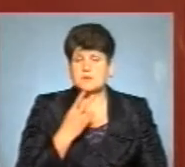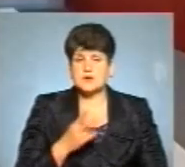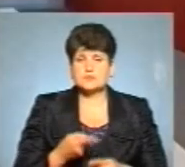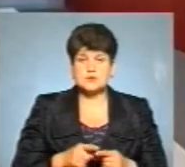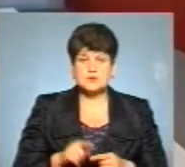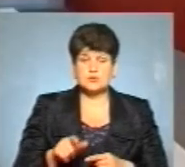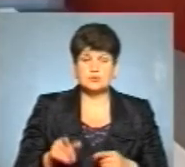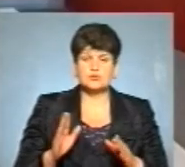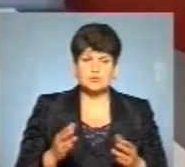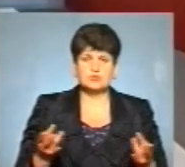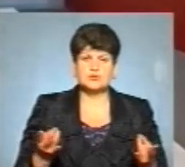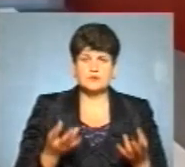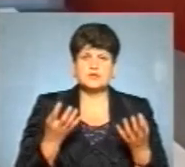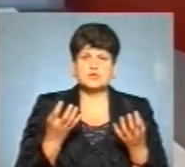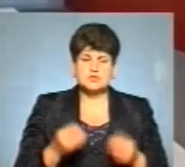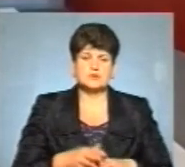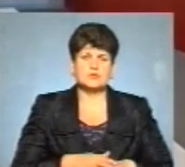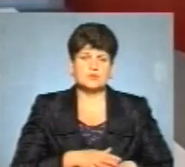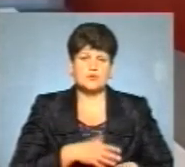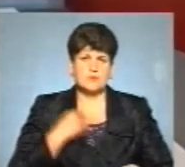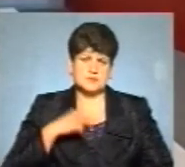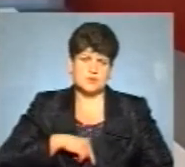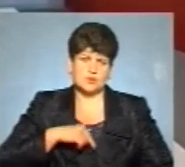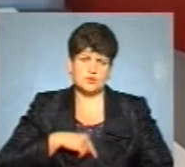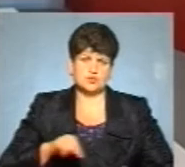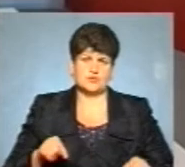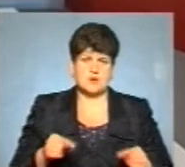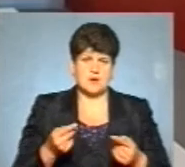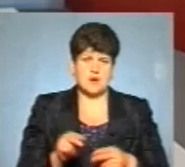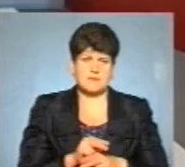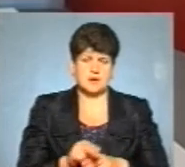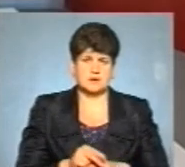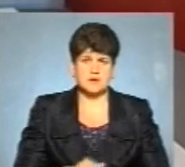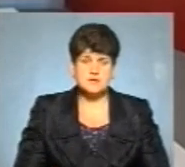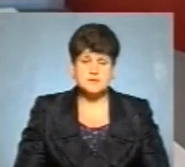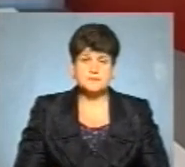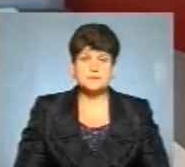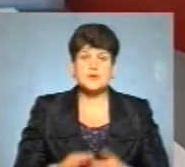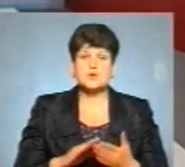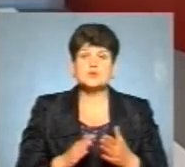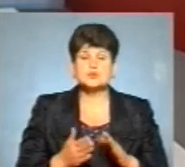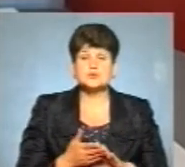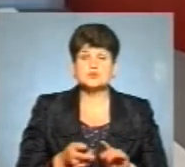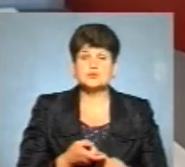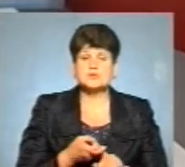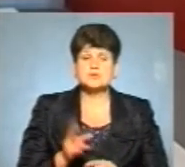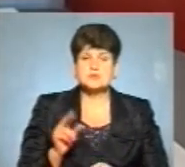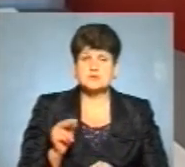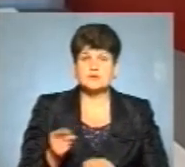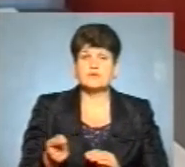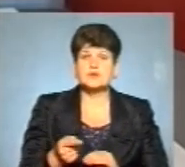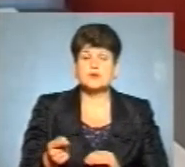пацієнти будуть потребувати ще певно і тривалої психологічної реабілітації. Стосовно цифр, то в самому